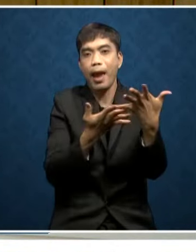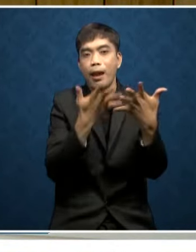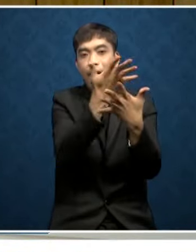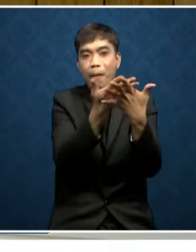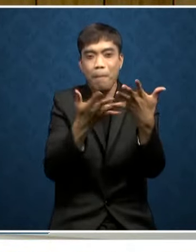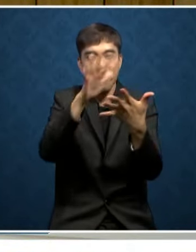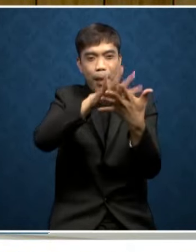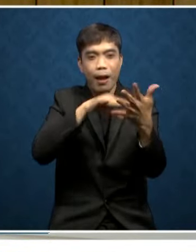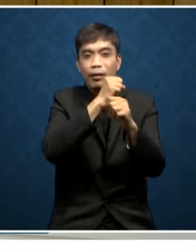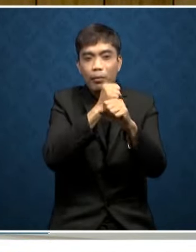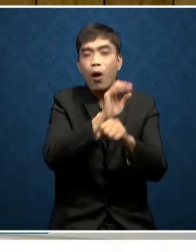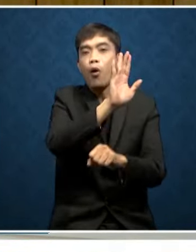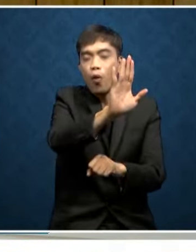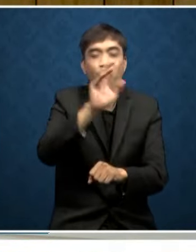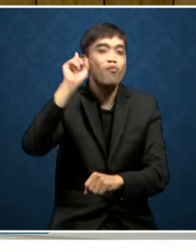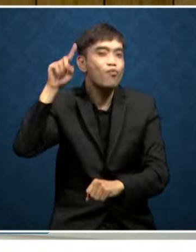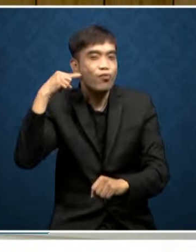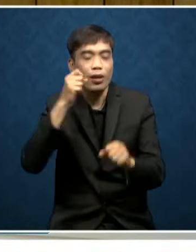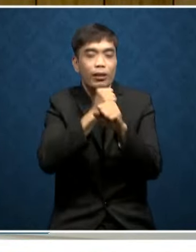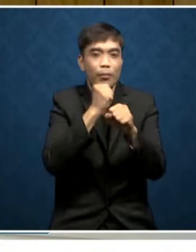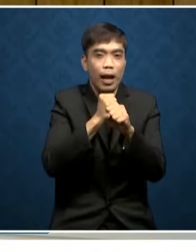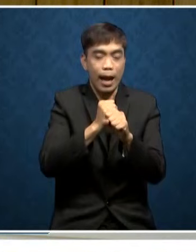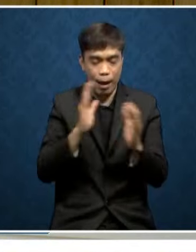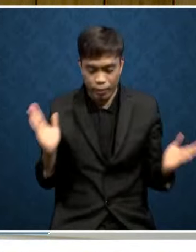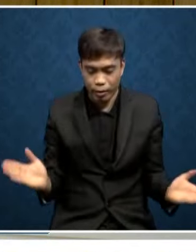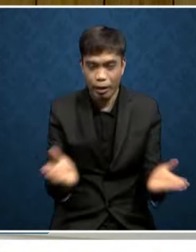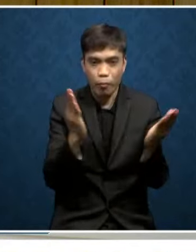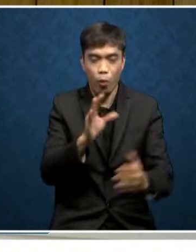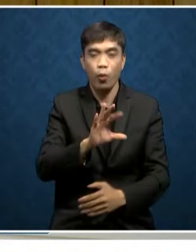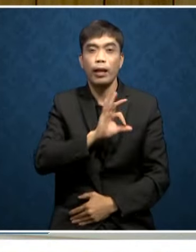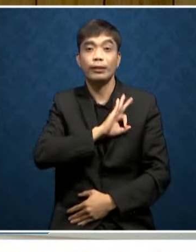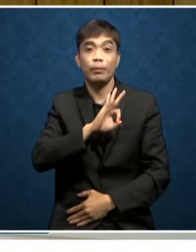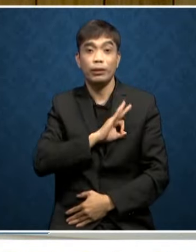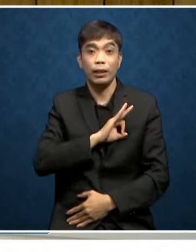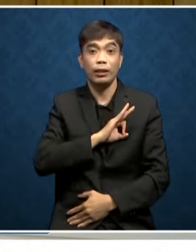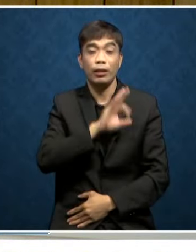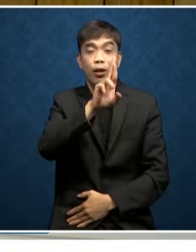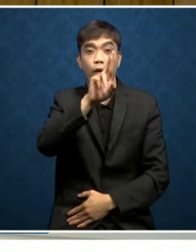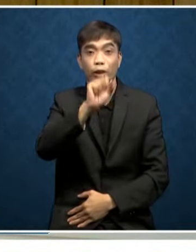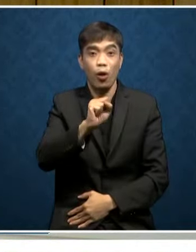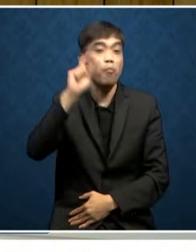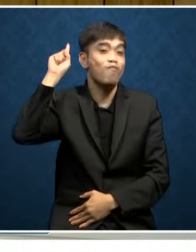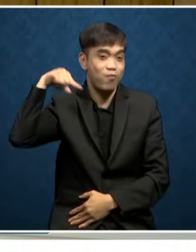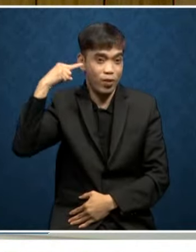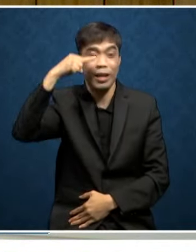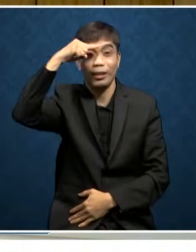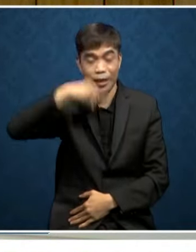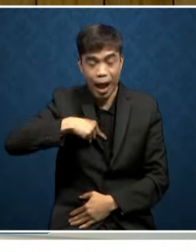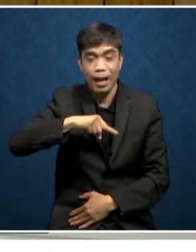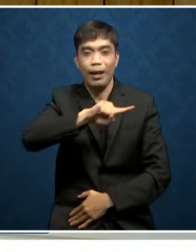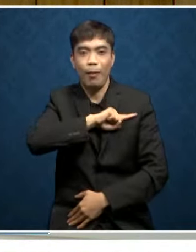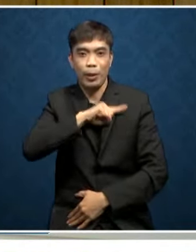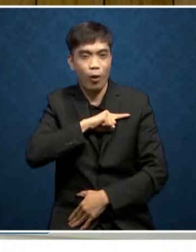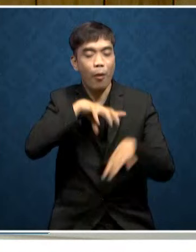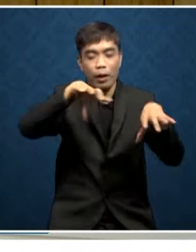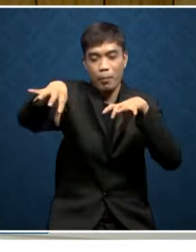ภาและผลักดันให้วุฒิสมาชิกหญิงของไทยมีโอกาสทำหน้าที่โฟกัสพอยต์ในด้าน